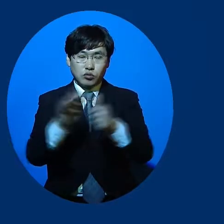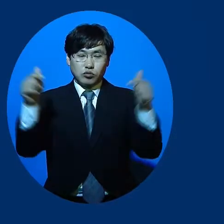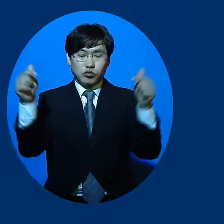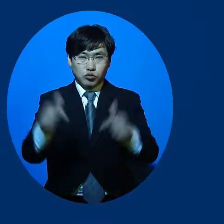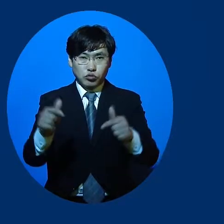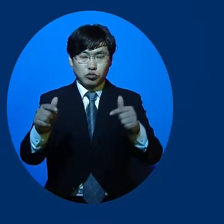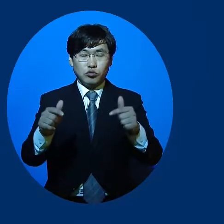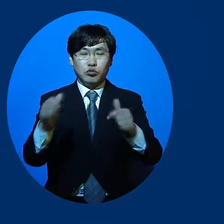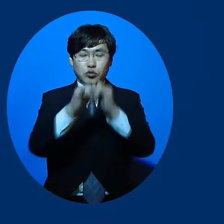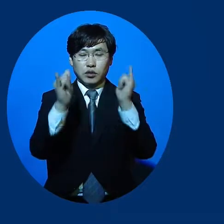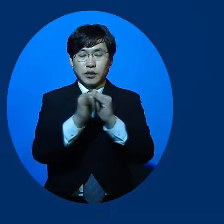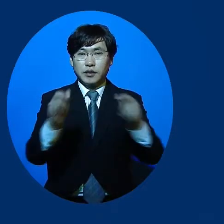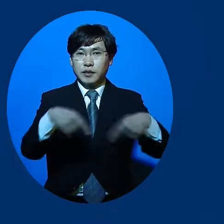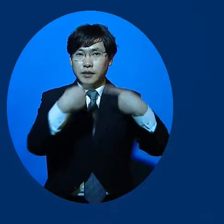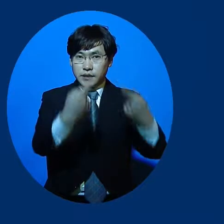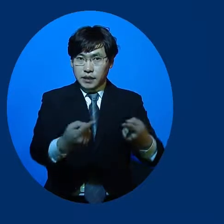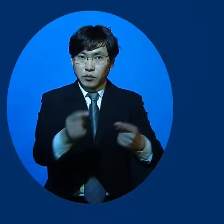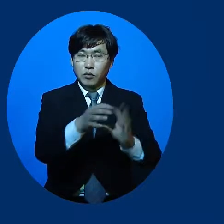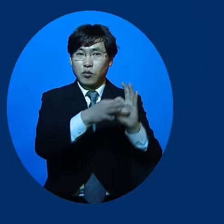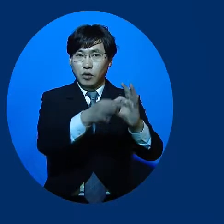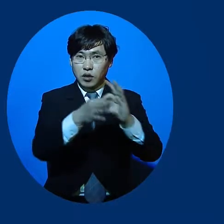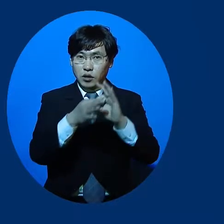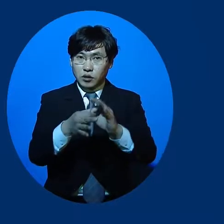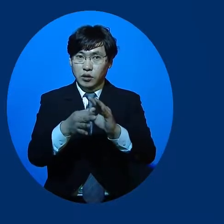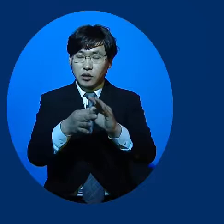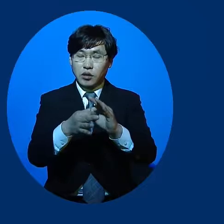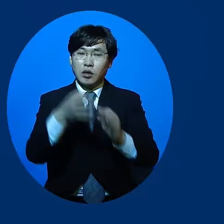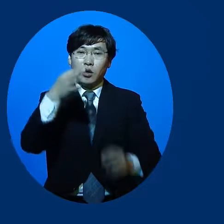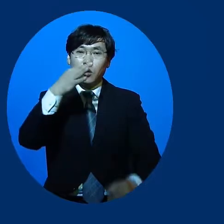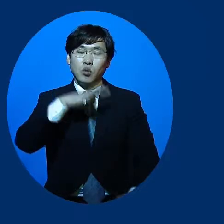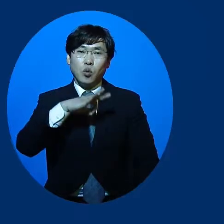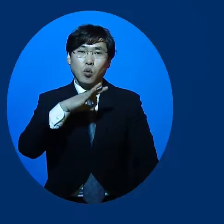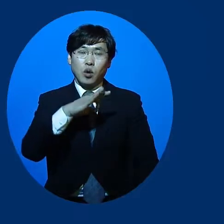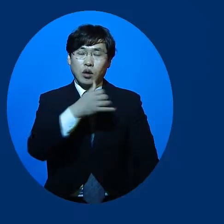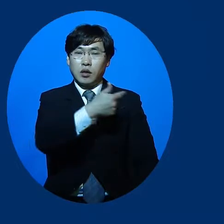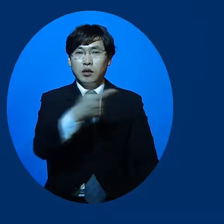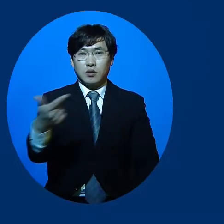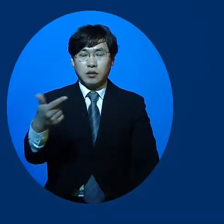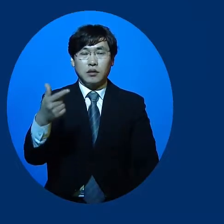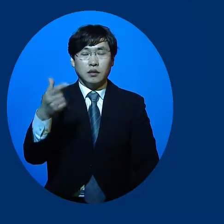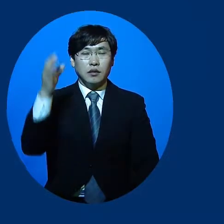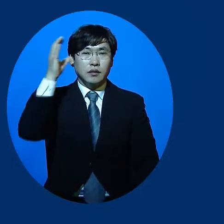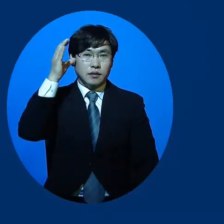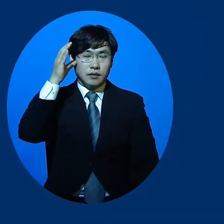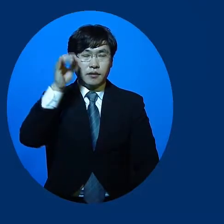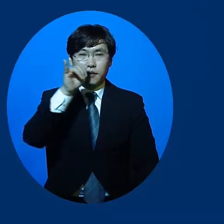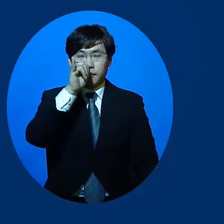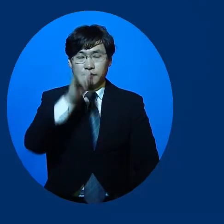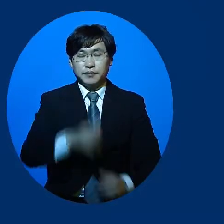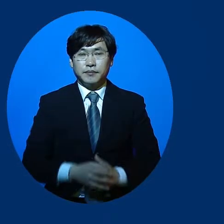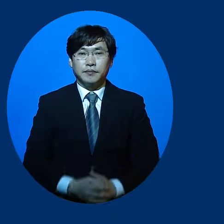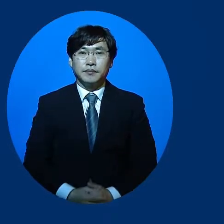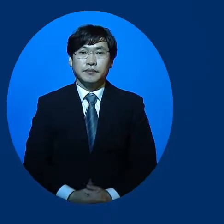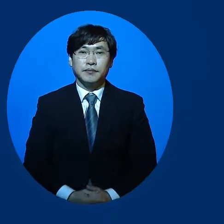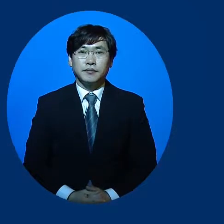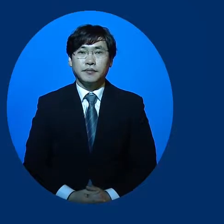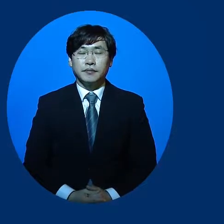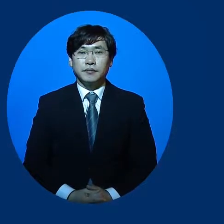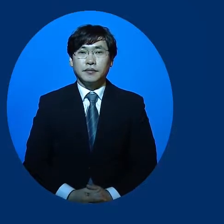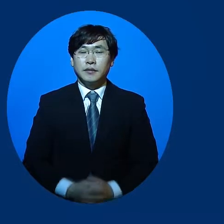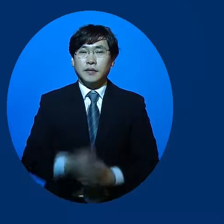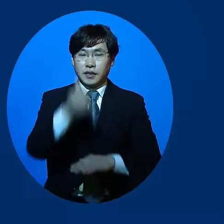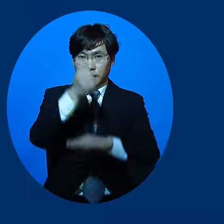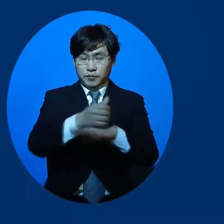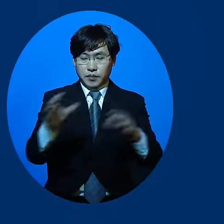증가, 그다음에 건강 증진에 따른 생산성 향상 등에 크게 기여할 수 있을 것입니다.